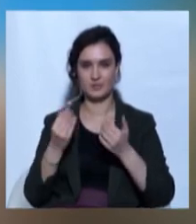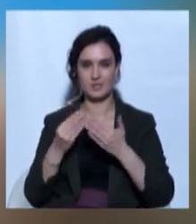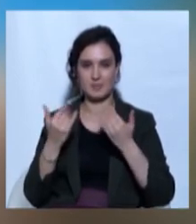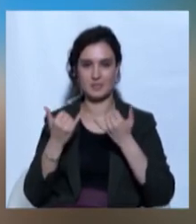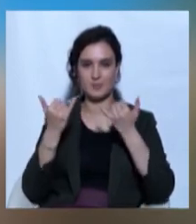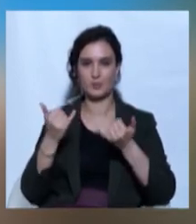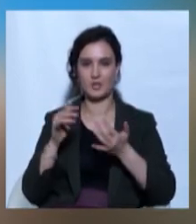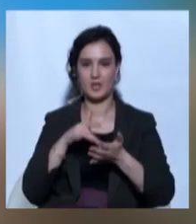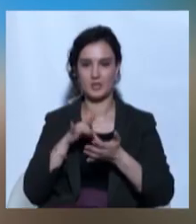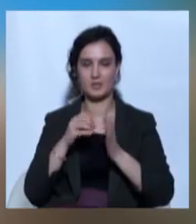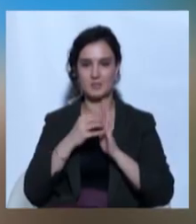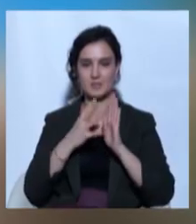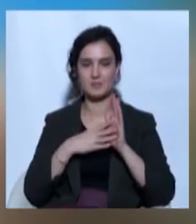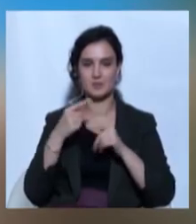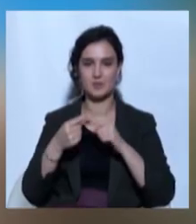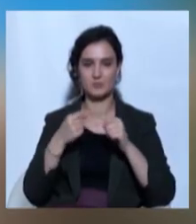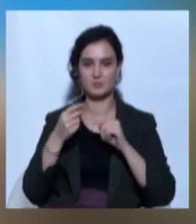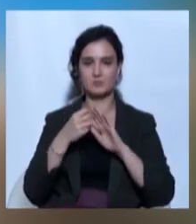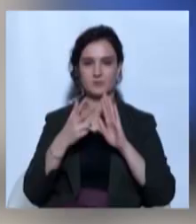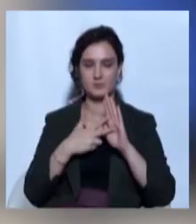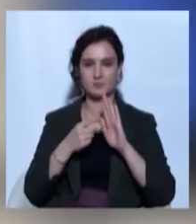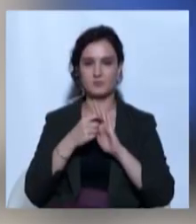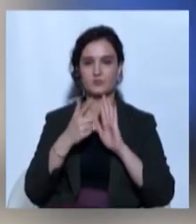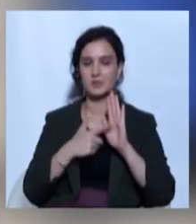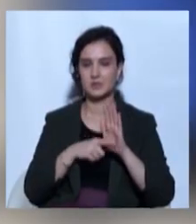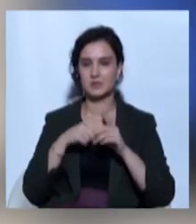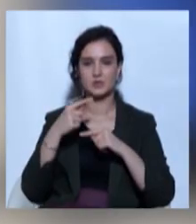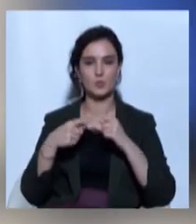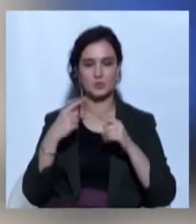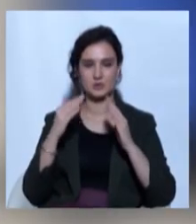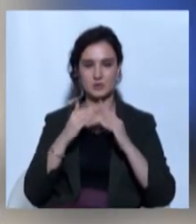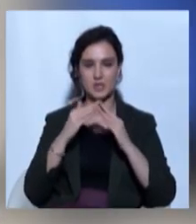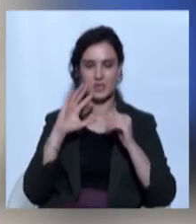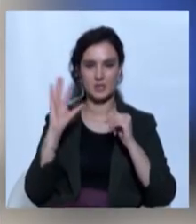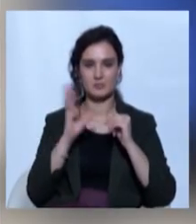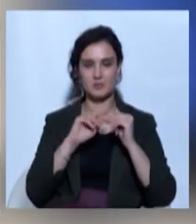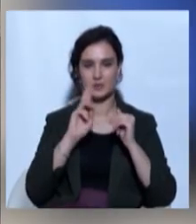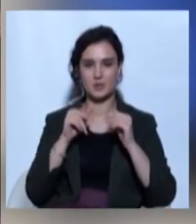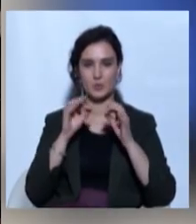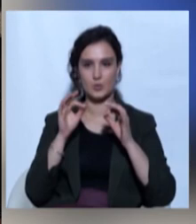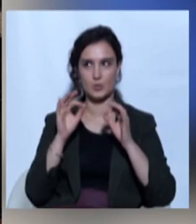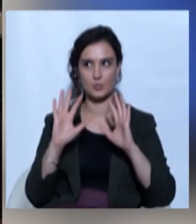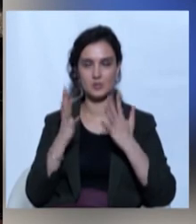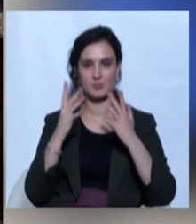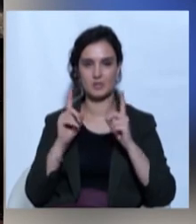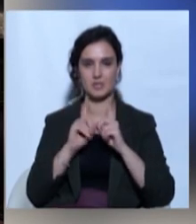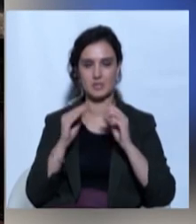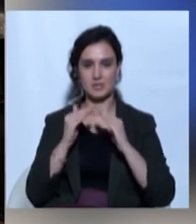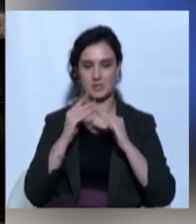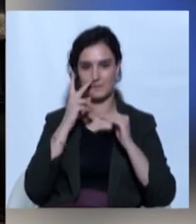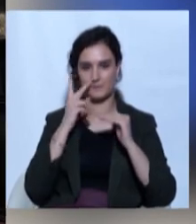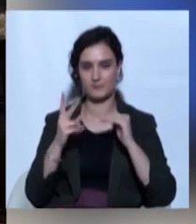რესპექტაბელური ქალაქია მე-19 საუკუნის, მე-18, მე-17 საუკუნის სახლებით და უცბად აი ასეთი სახლი